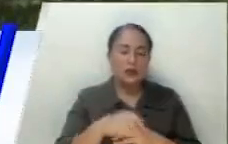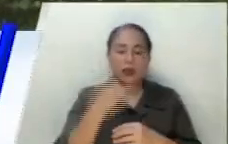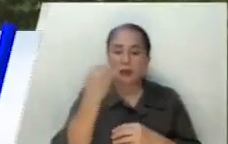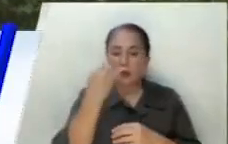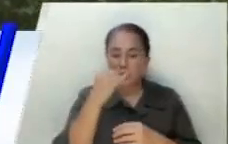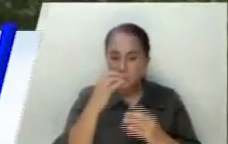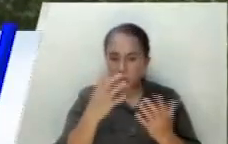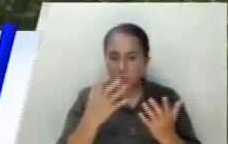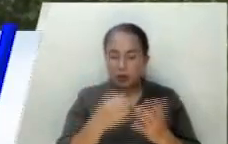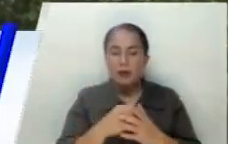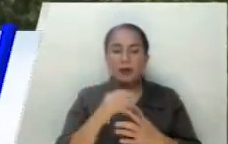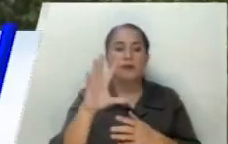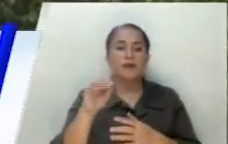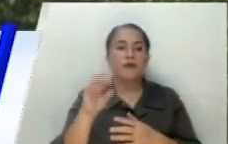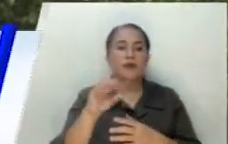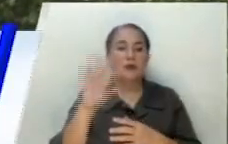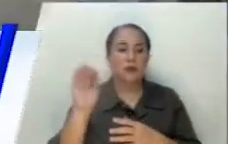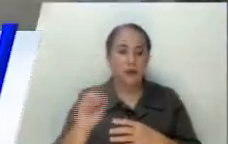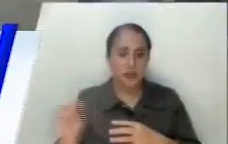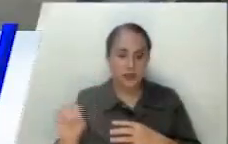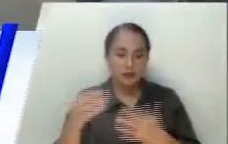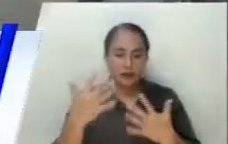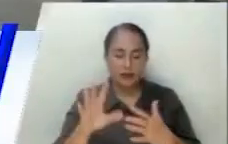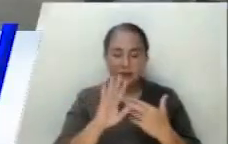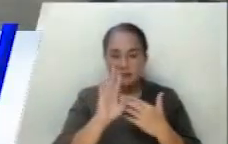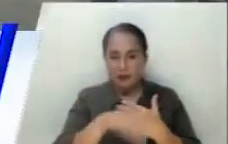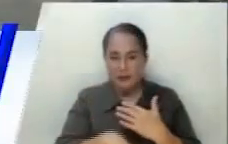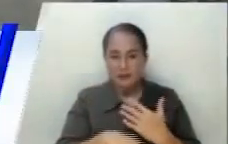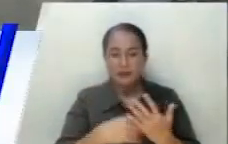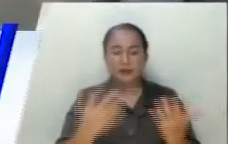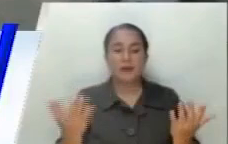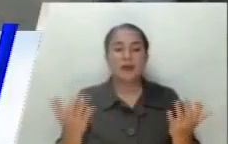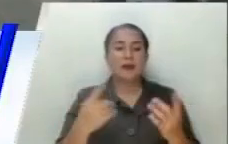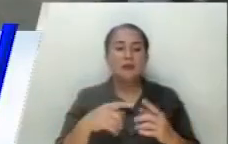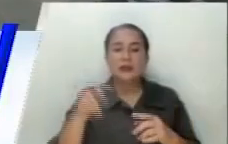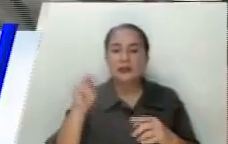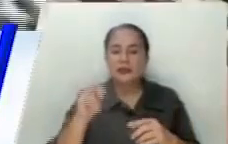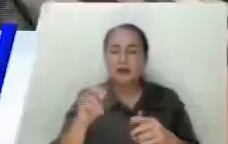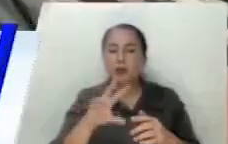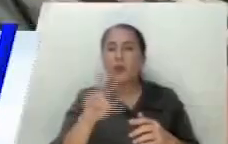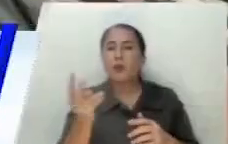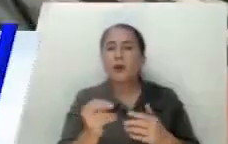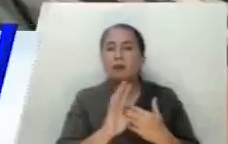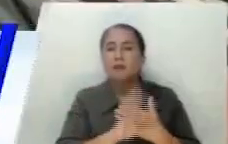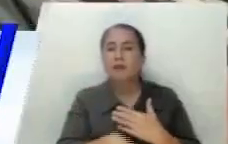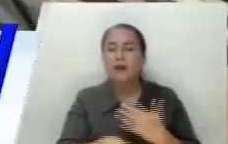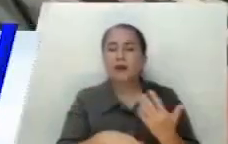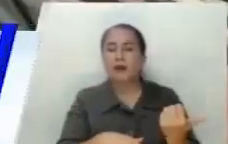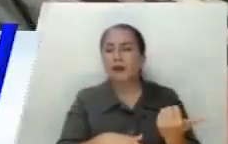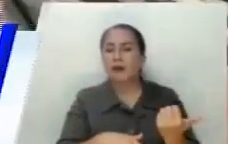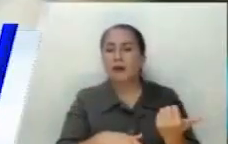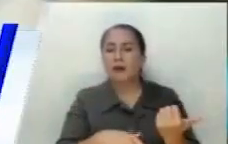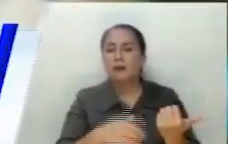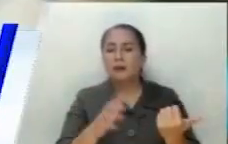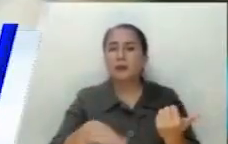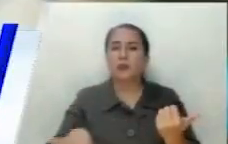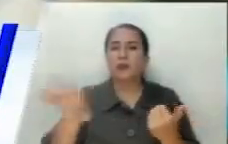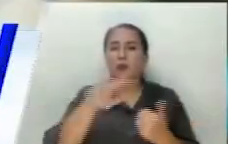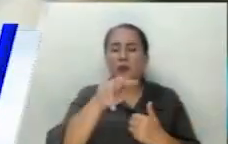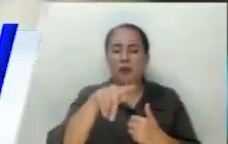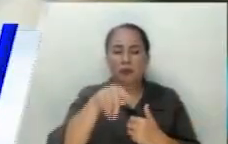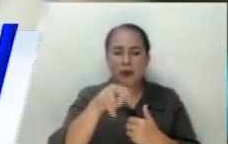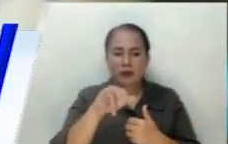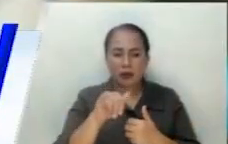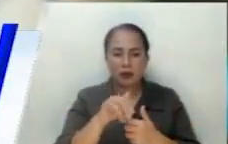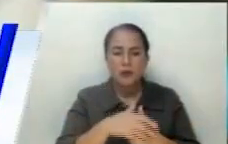50% na ng kuryente ang naibalik Eh kailan naman kaya mababalik ang kuryente sa buong panay hinihintay